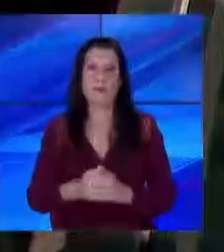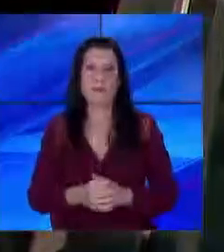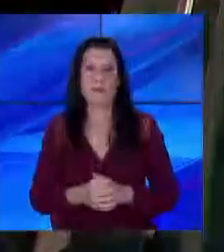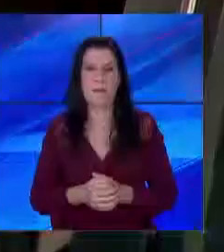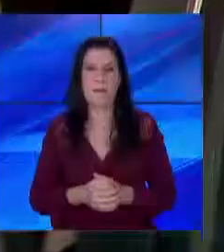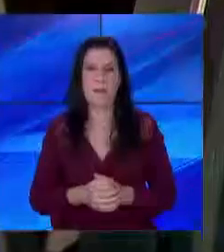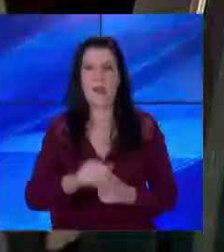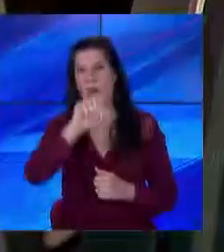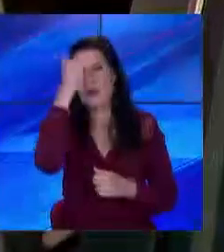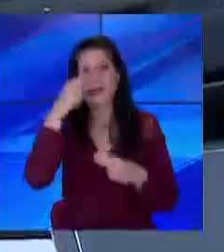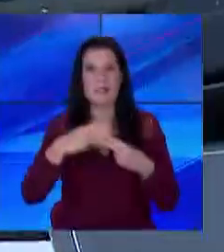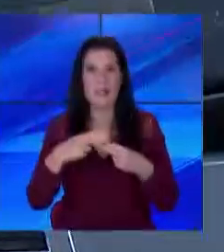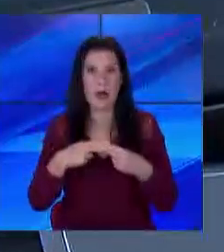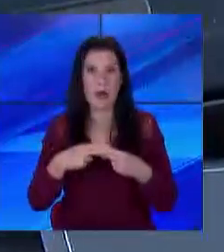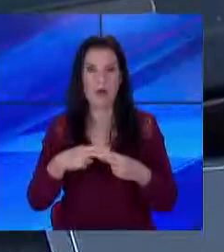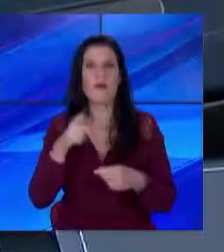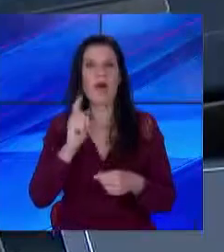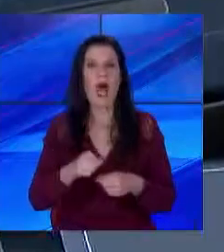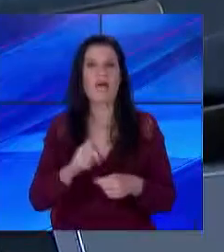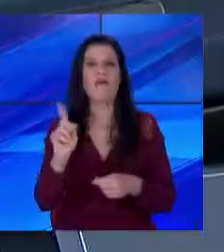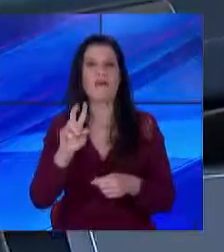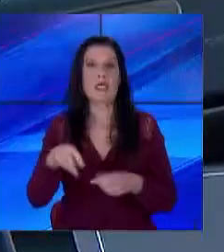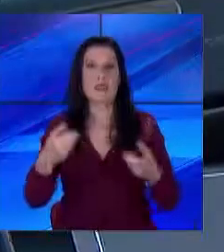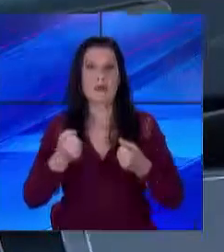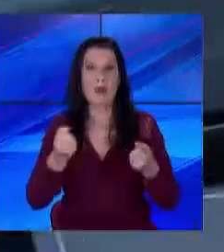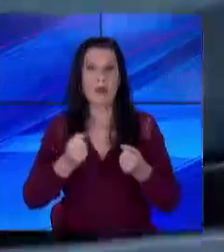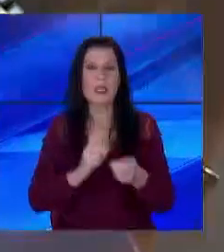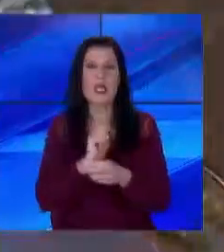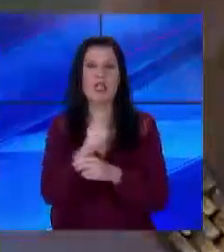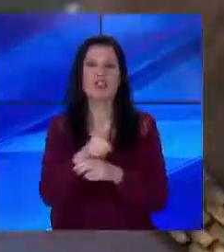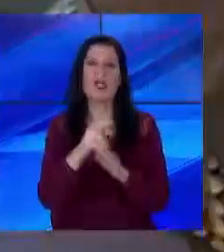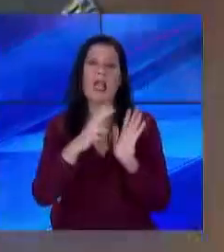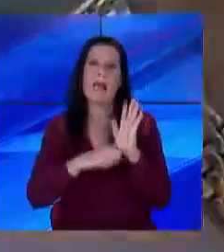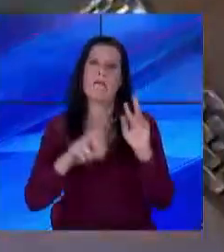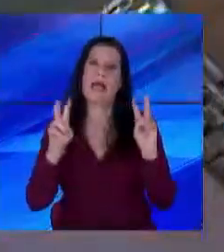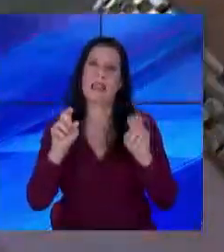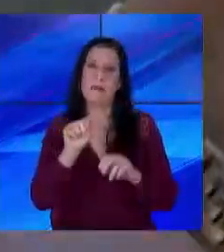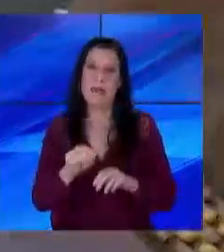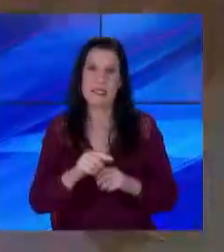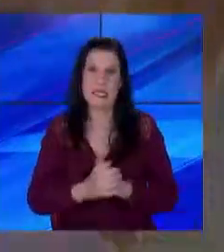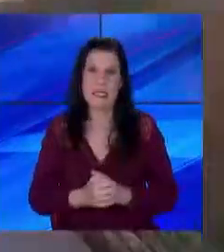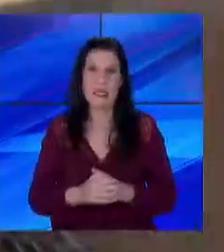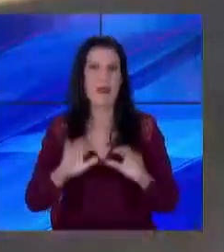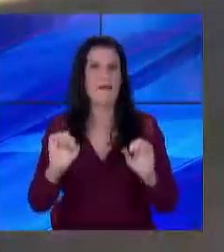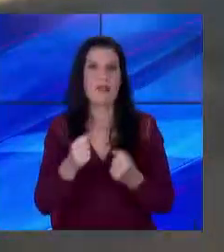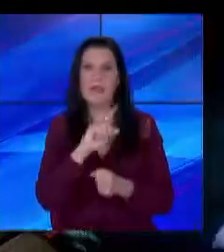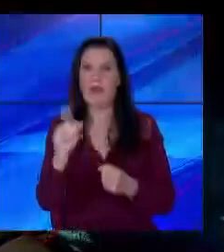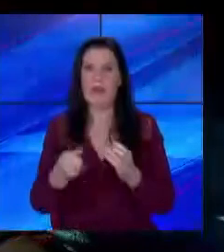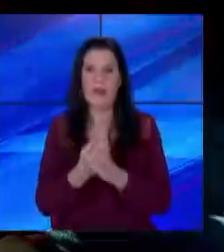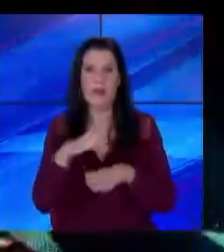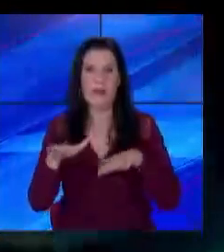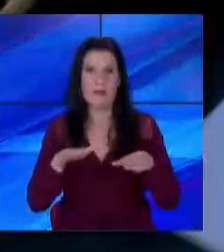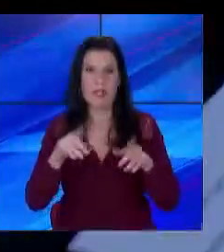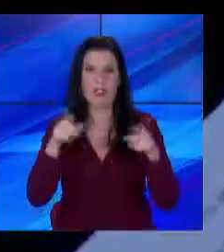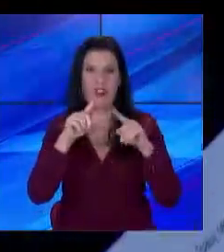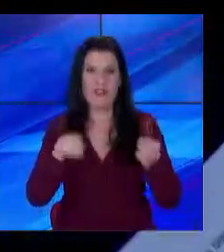מהקיץ הקרוב יאלצו בעלי ובעלות מכוניות לשלם את מס ההורים הזה. וכל עוד לא תקום ממשלה שתבטל את התקנה,